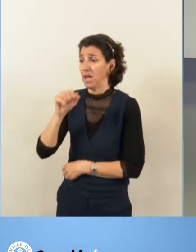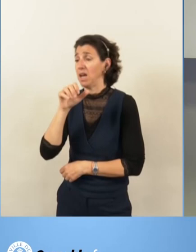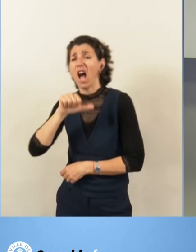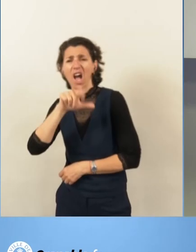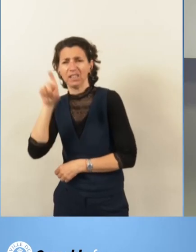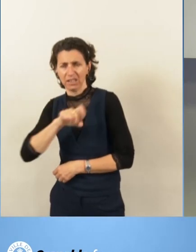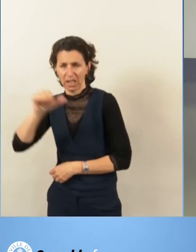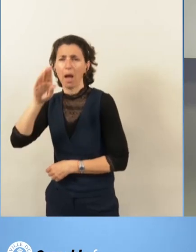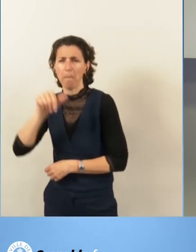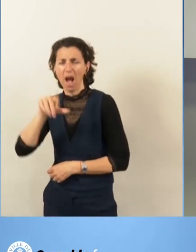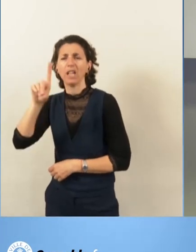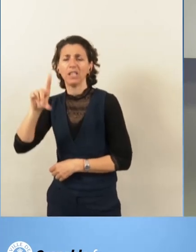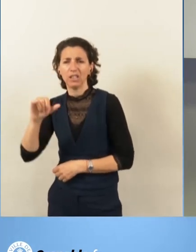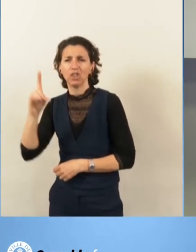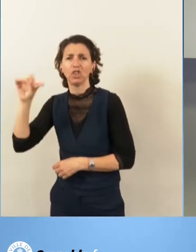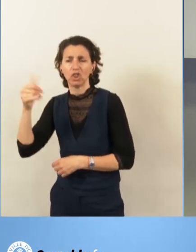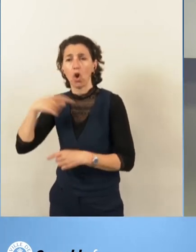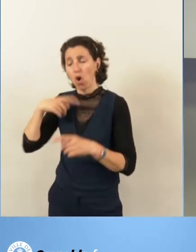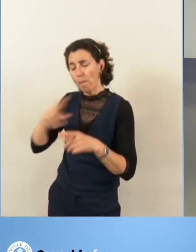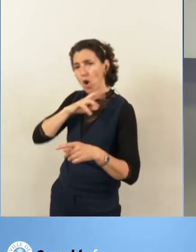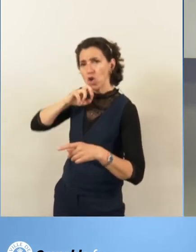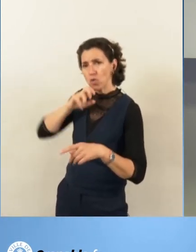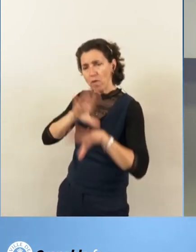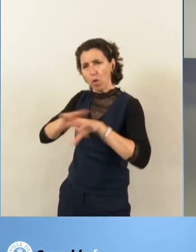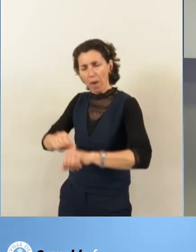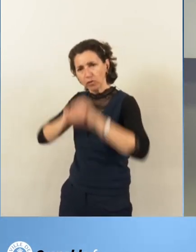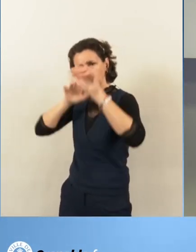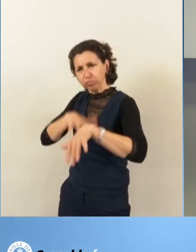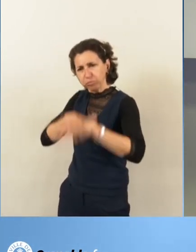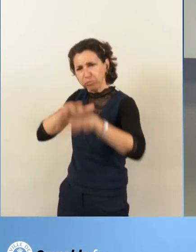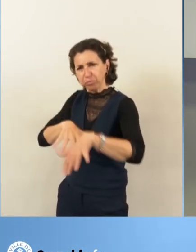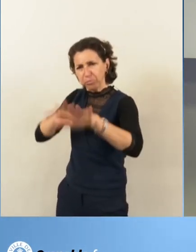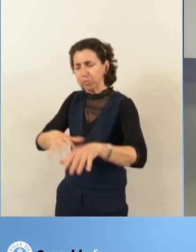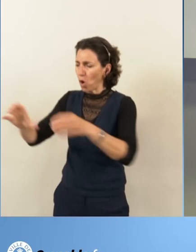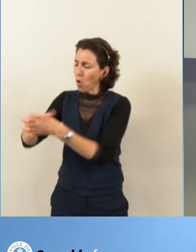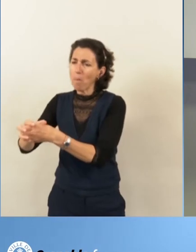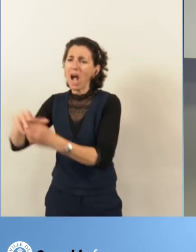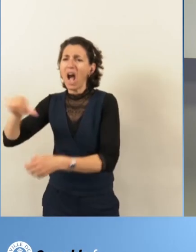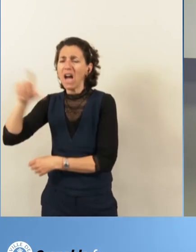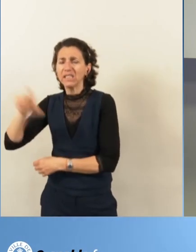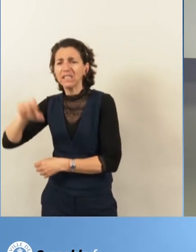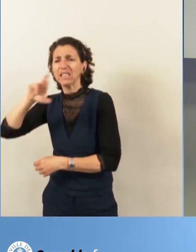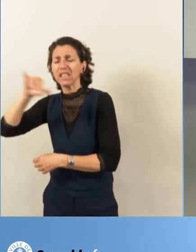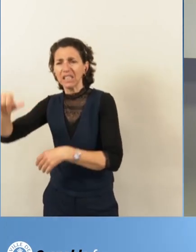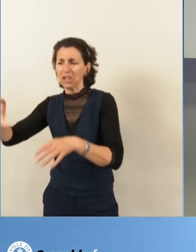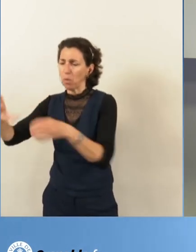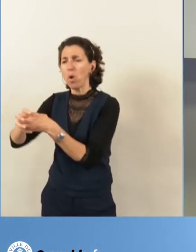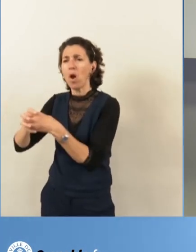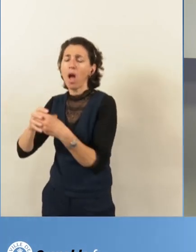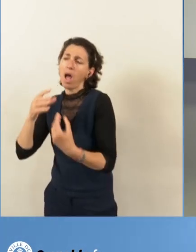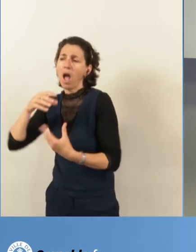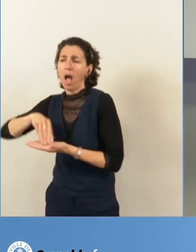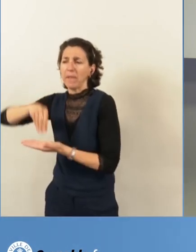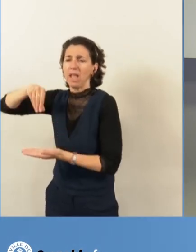les Juifs descendaient leur pays aux côtés des azeries face à l'occupant arménien